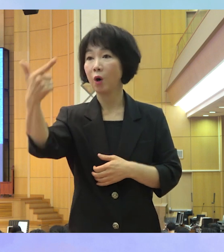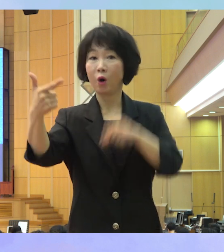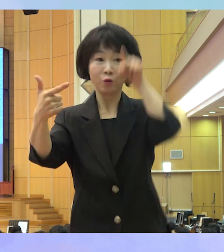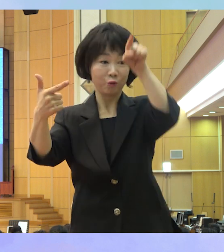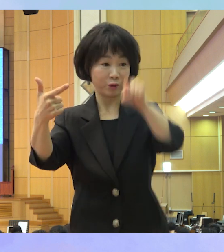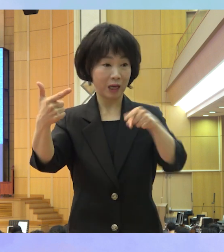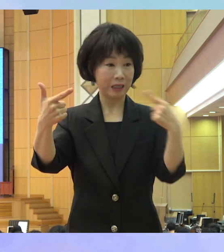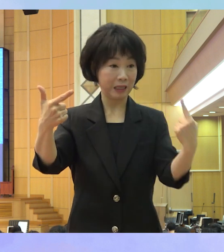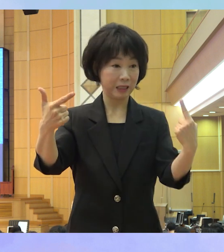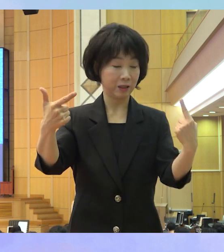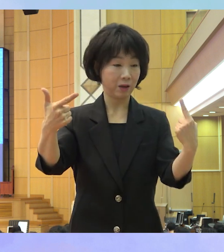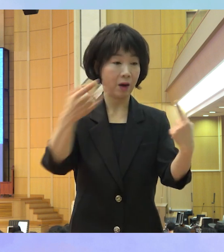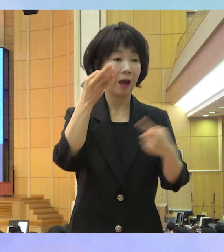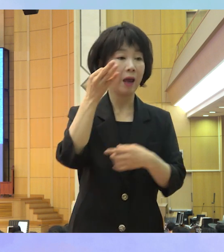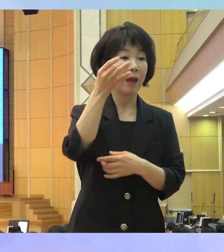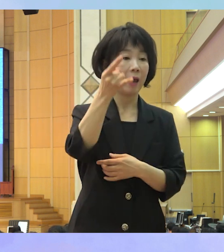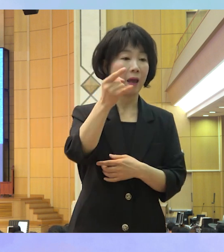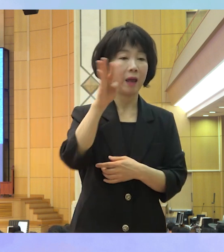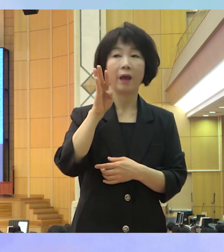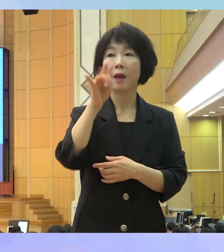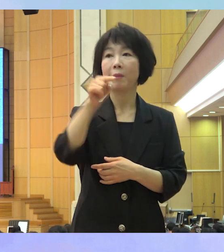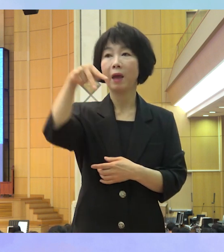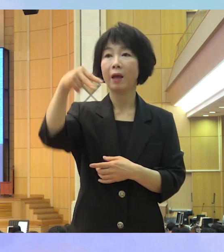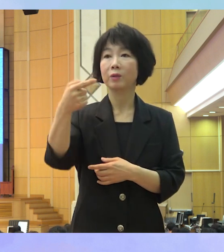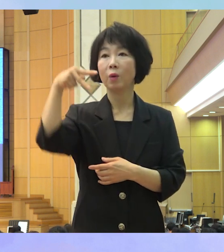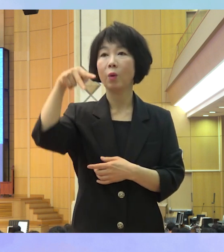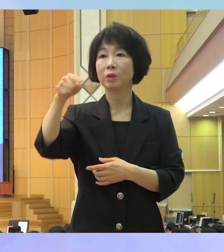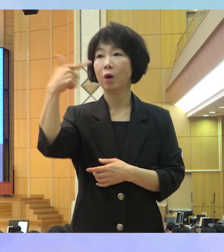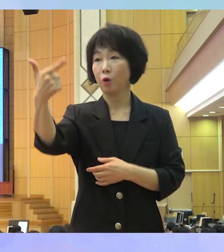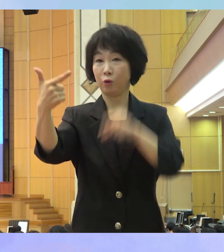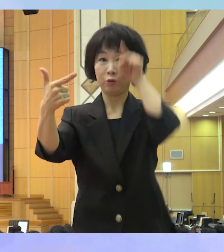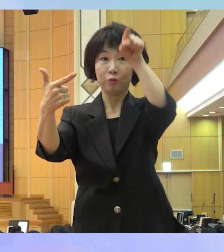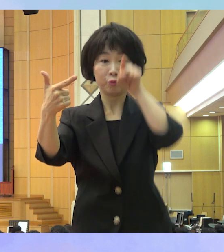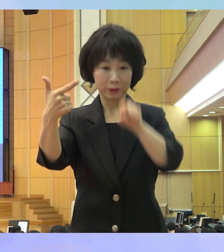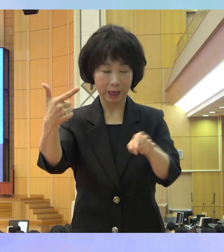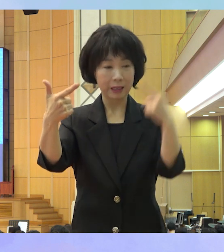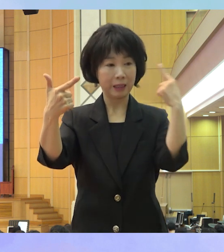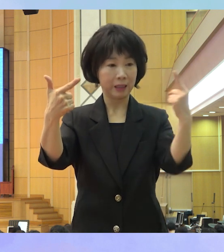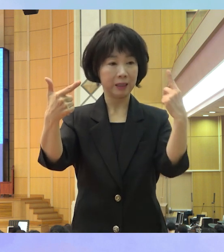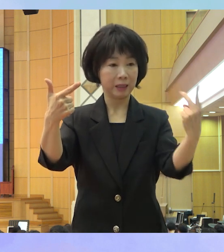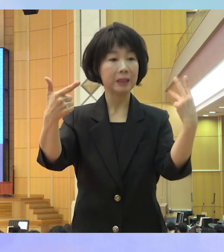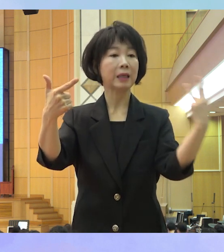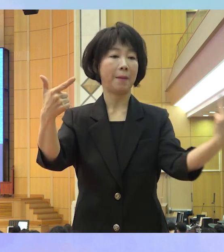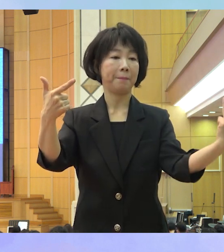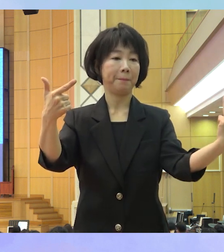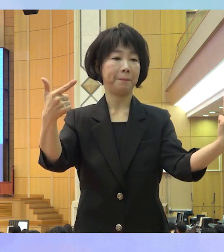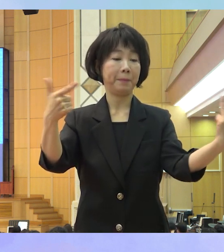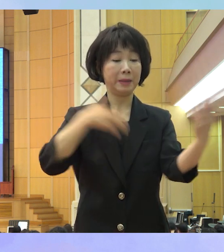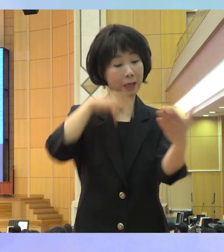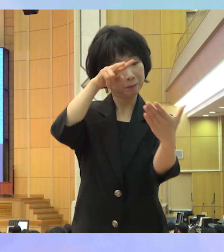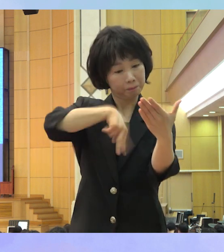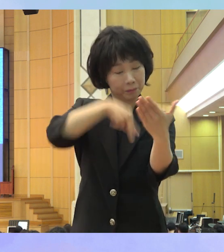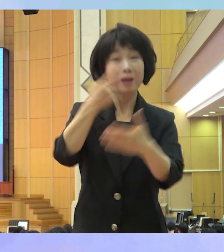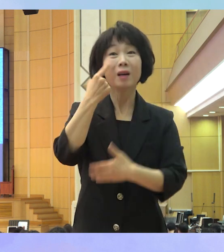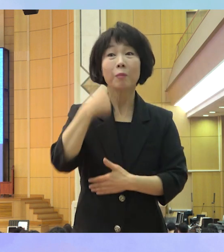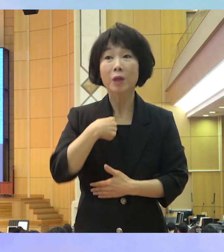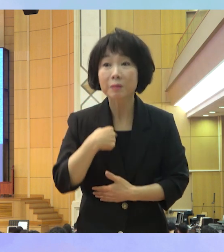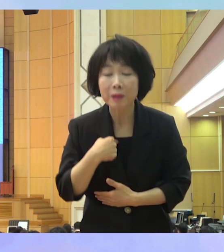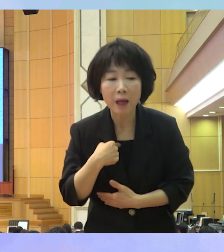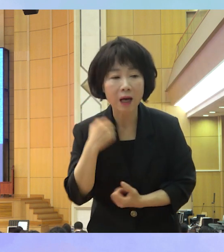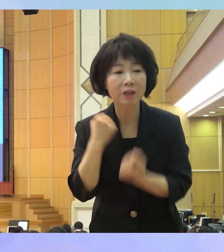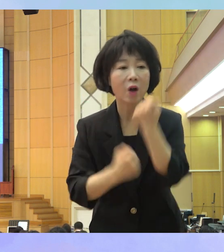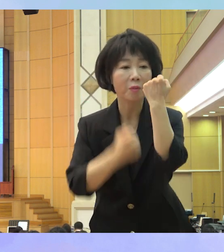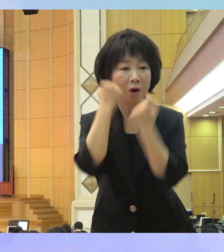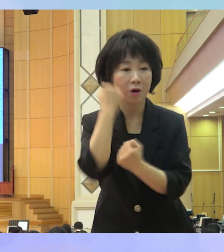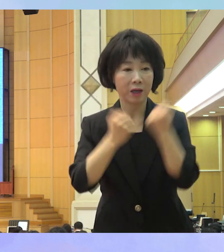1절로 3절의 말씀입니다. 신약성경 316페이지 에베소서 6장